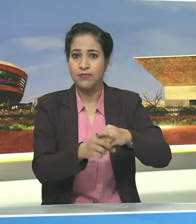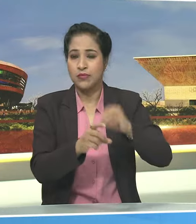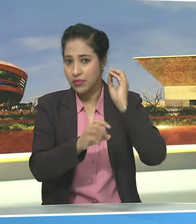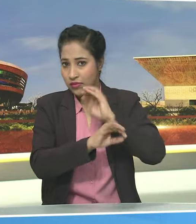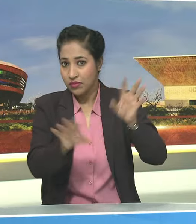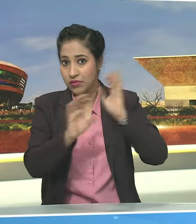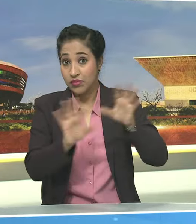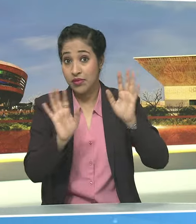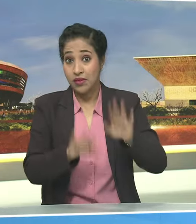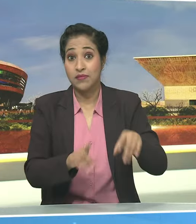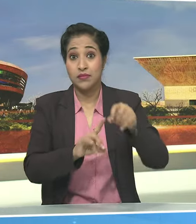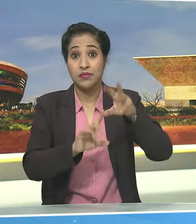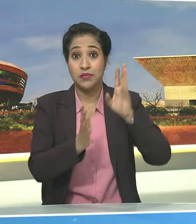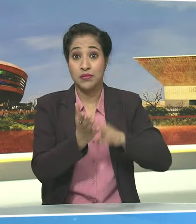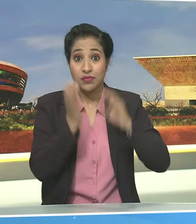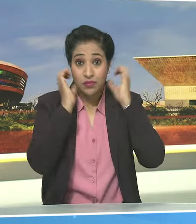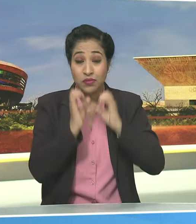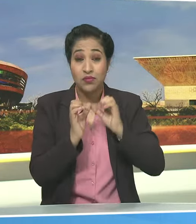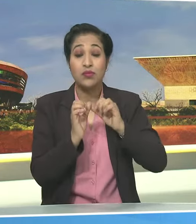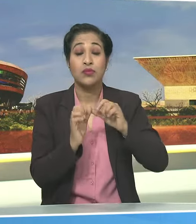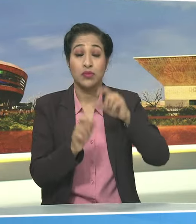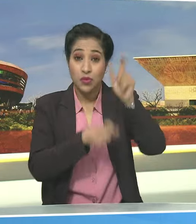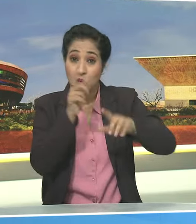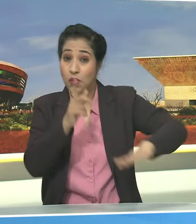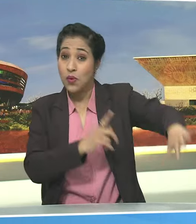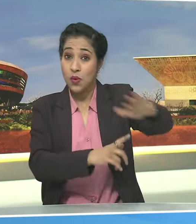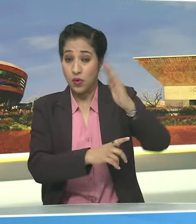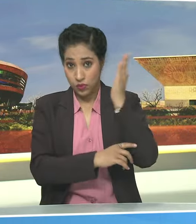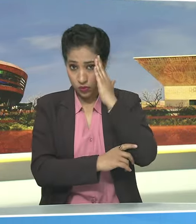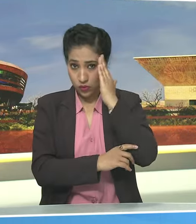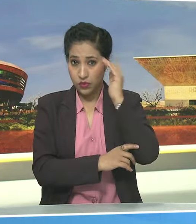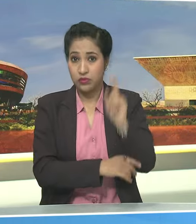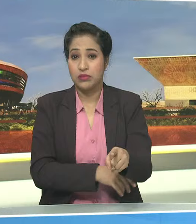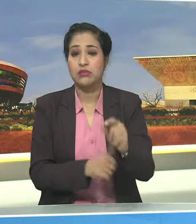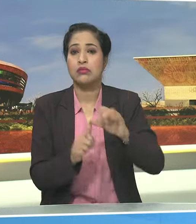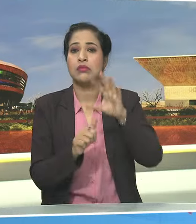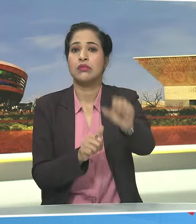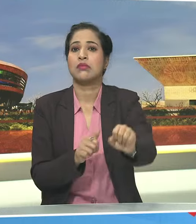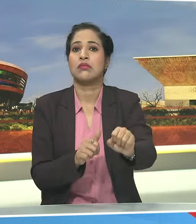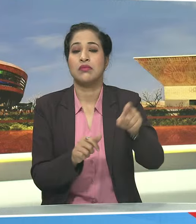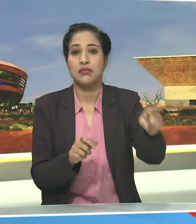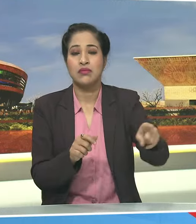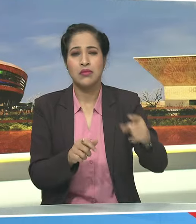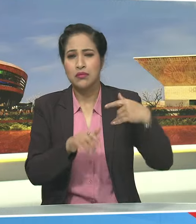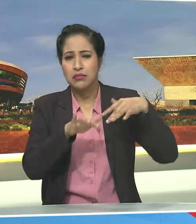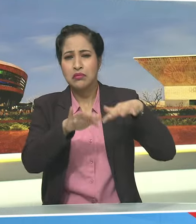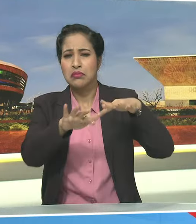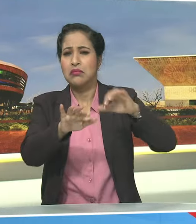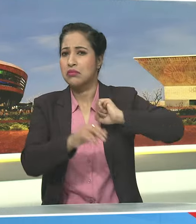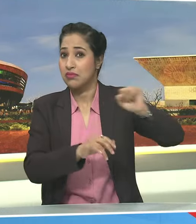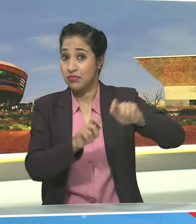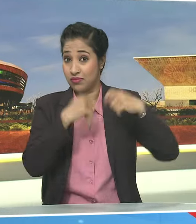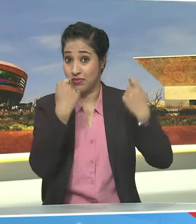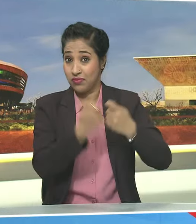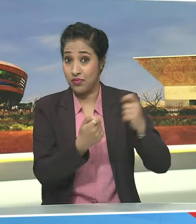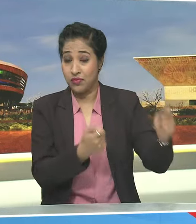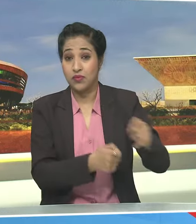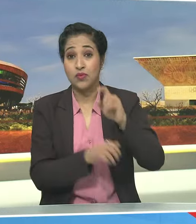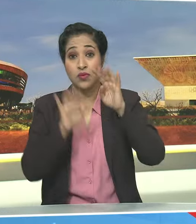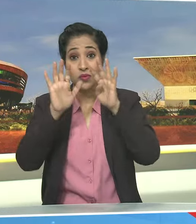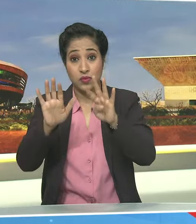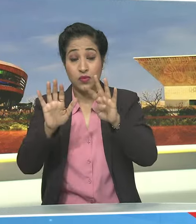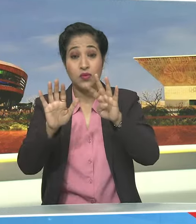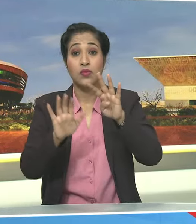मोदी सरकार के काम को अंतिम व्यक्ति तक पहुंचाना है इसके अभियान के तहत संगठन के